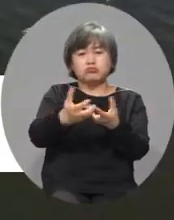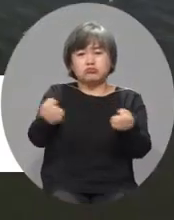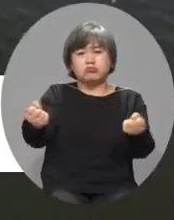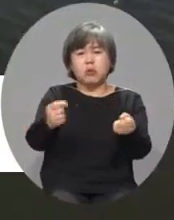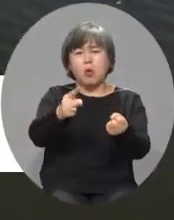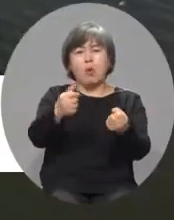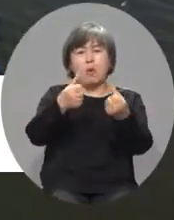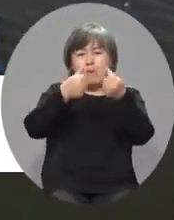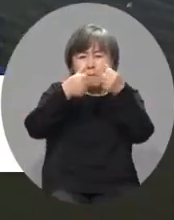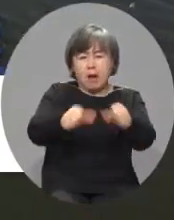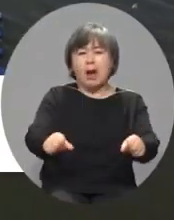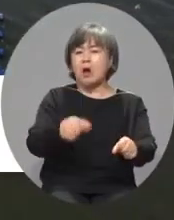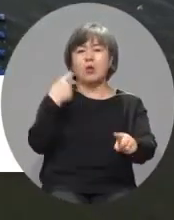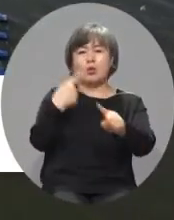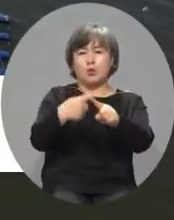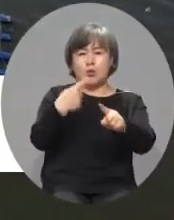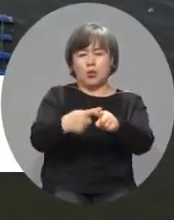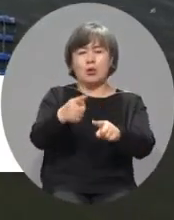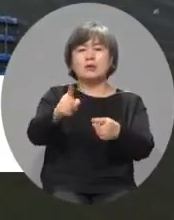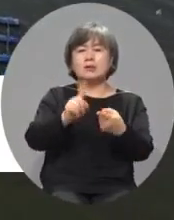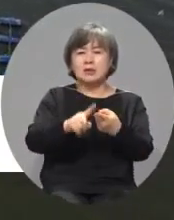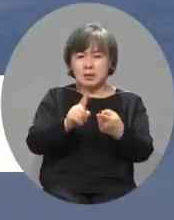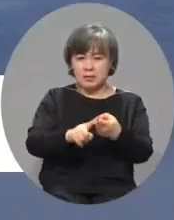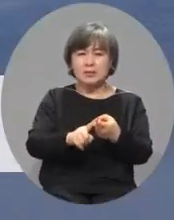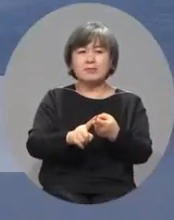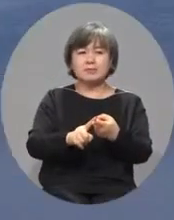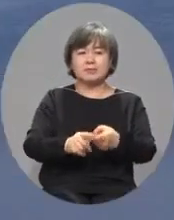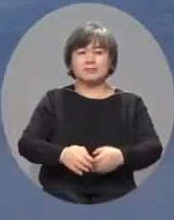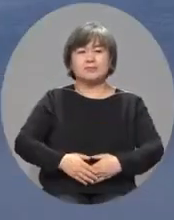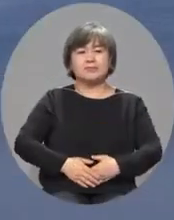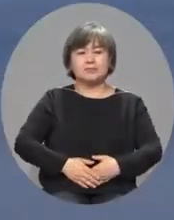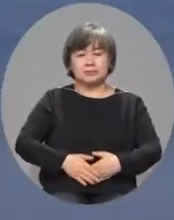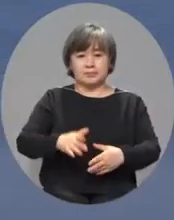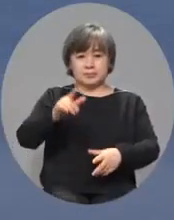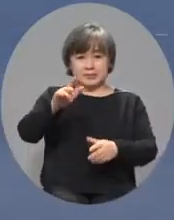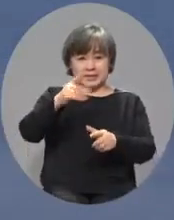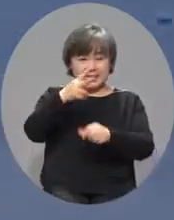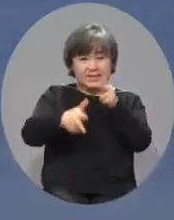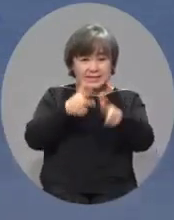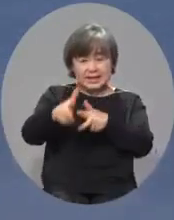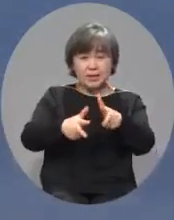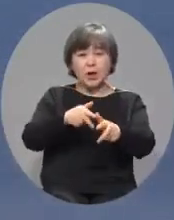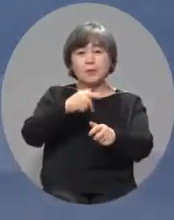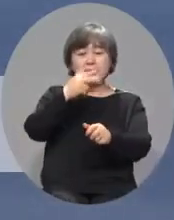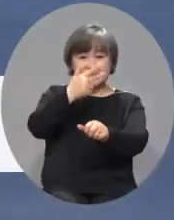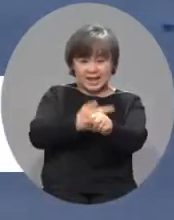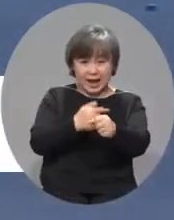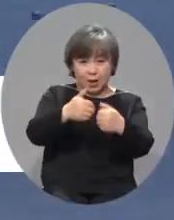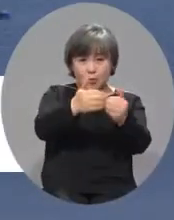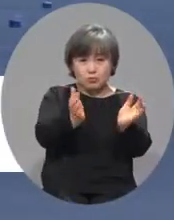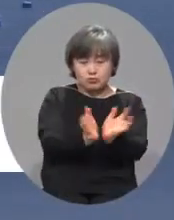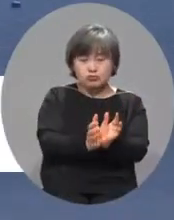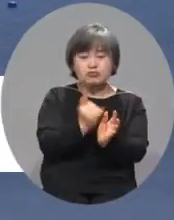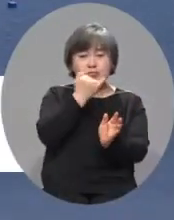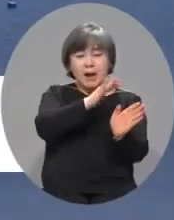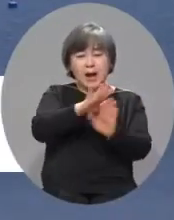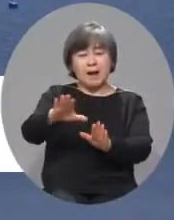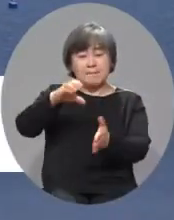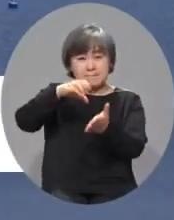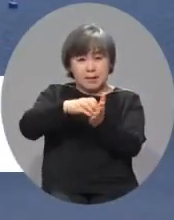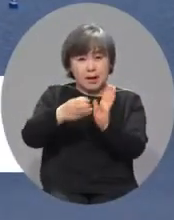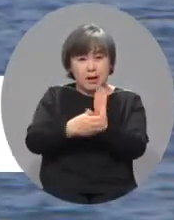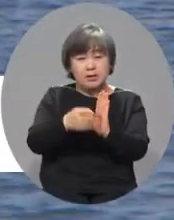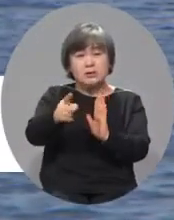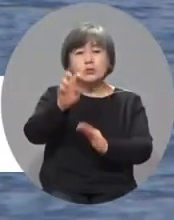거의 완파 직전이더라고요. 구조물 자체가 다 뺏겨있는 상태라. 산업자원부 지원으로 해상에서 적용 가능한